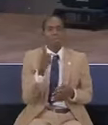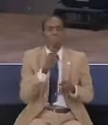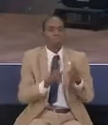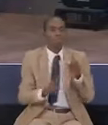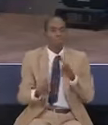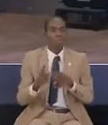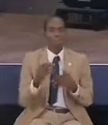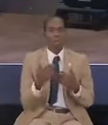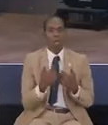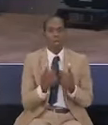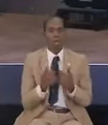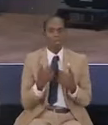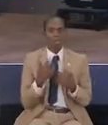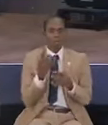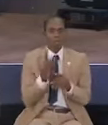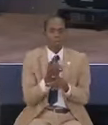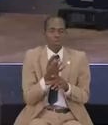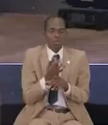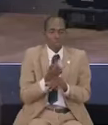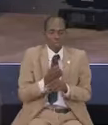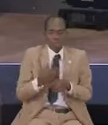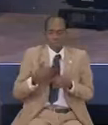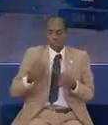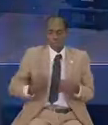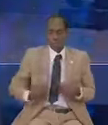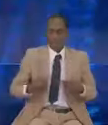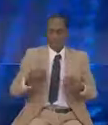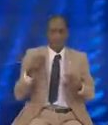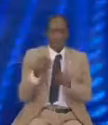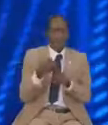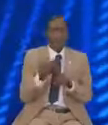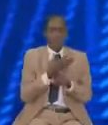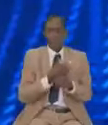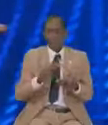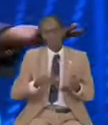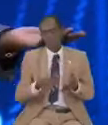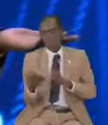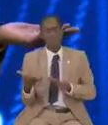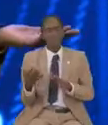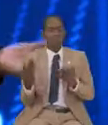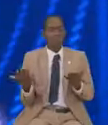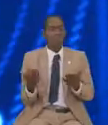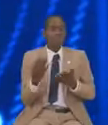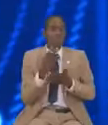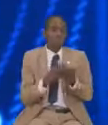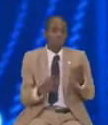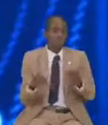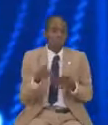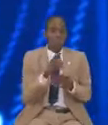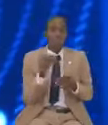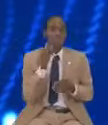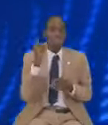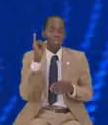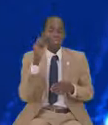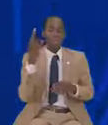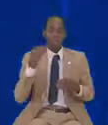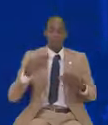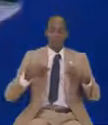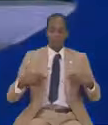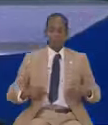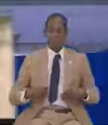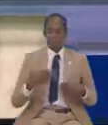les gens qui ont la crise cardiaque et il meurt comme ça les gens qui paraissent très